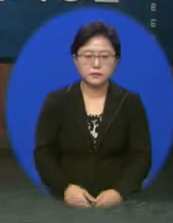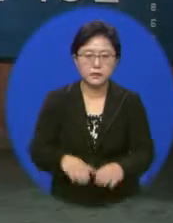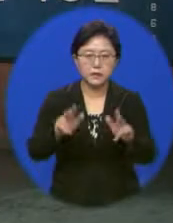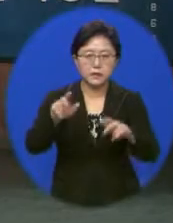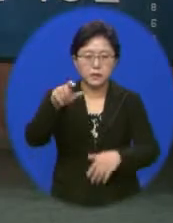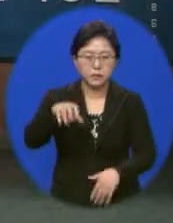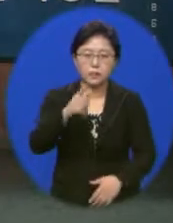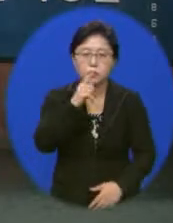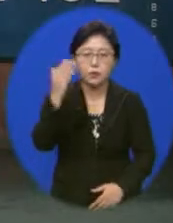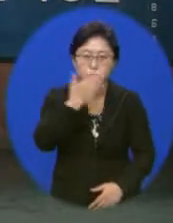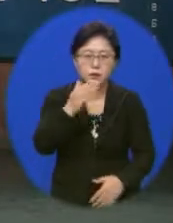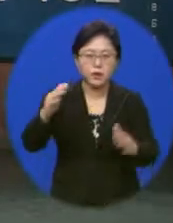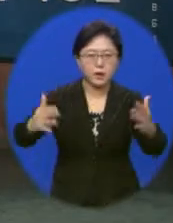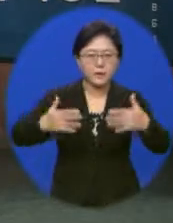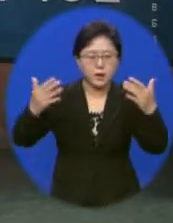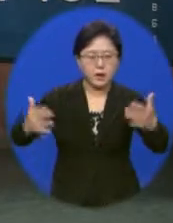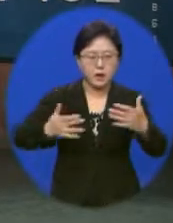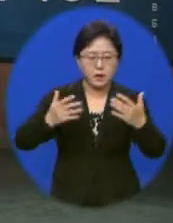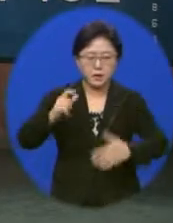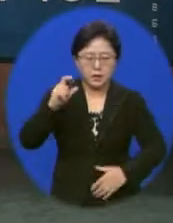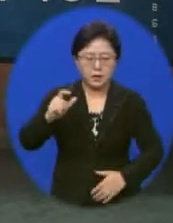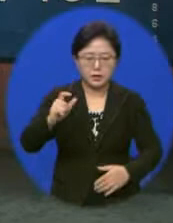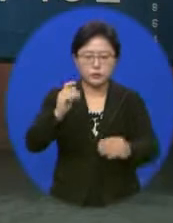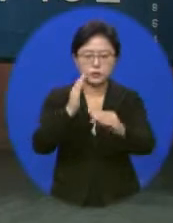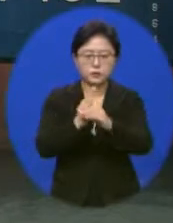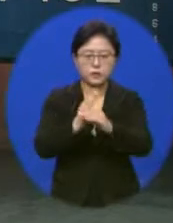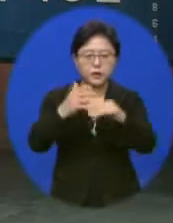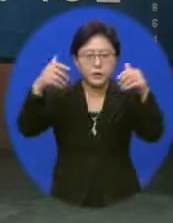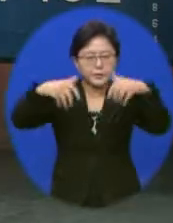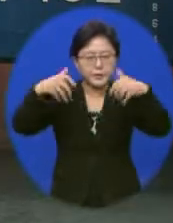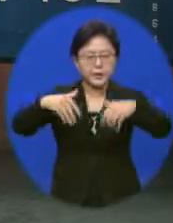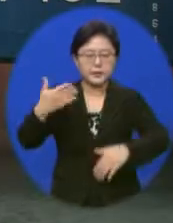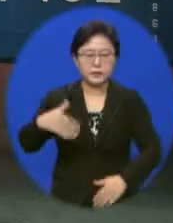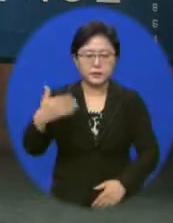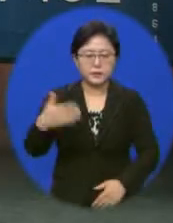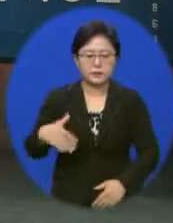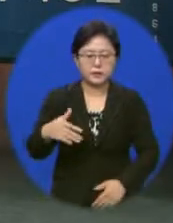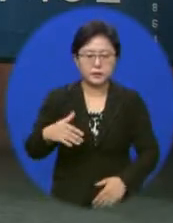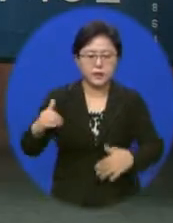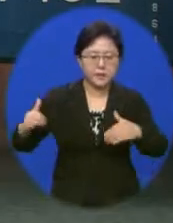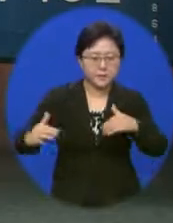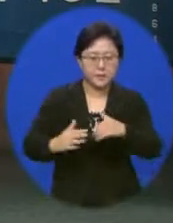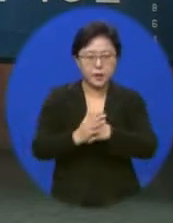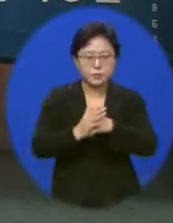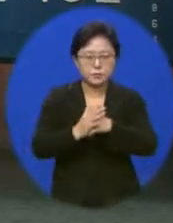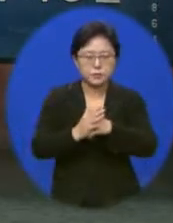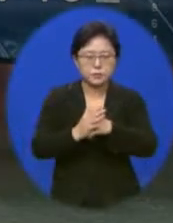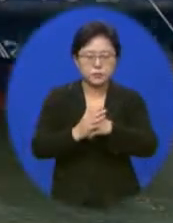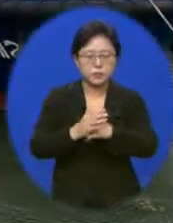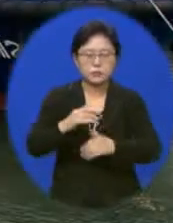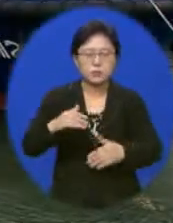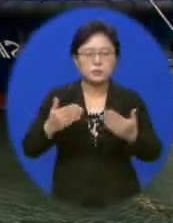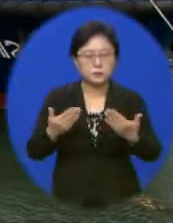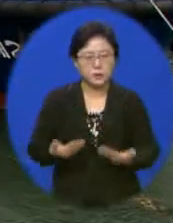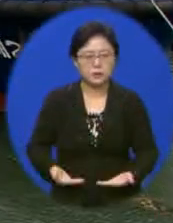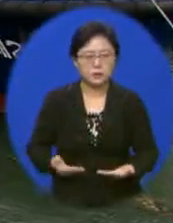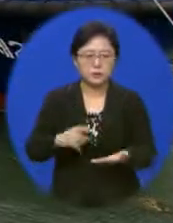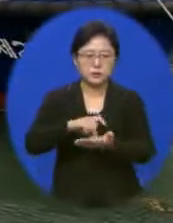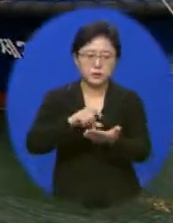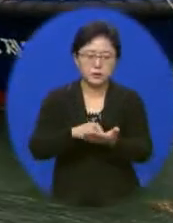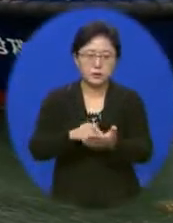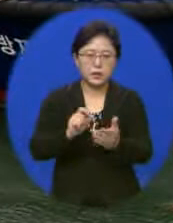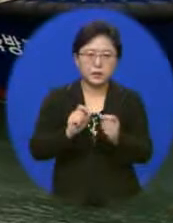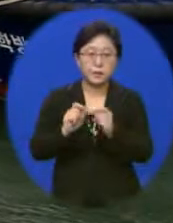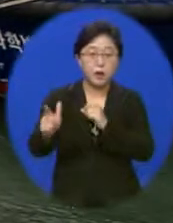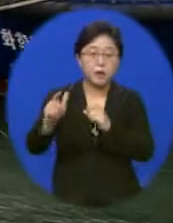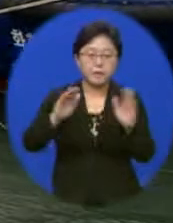네, 이곳 여수도 바람이 조금씩 강해지고 있습니다. 비는 내리지 않고 있는데요. 파도는 아직까지는 잔잔한 편입니다. 하지만